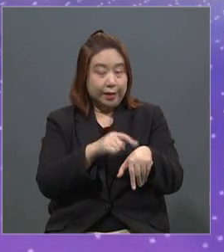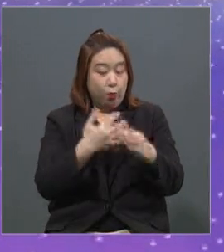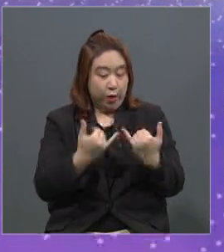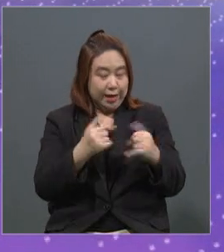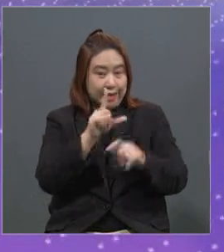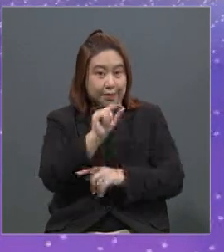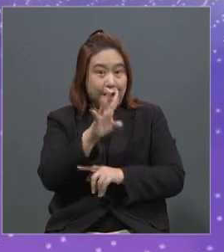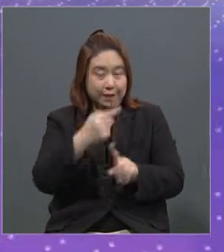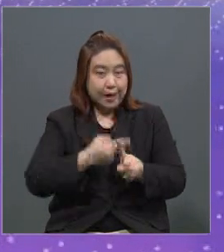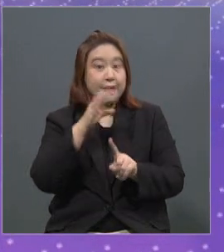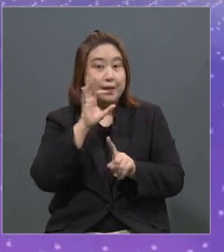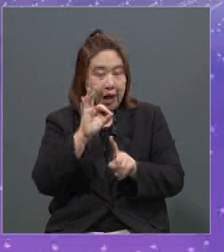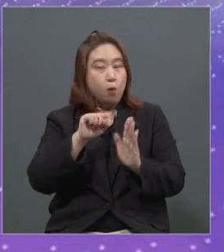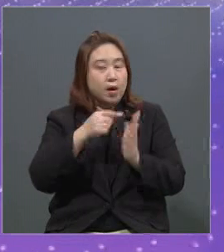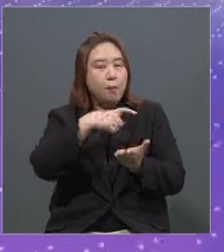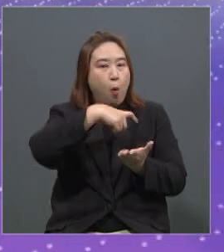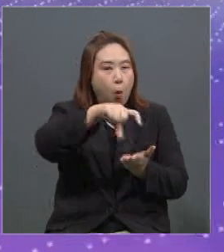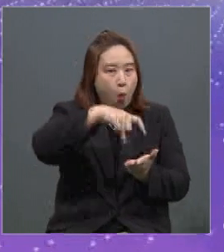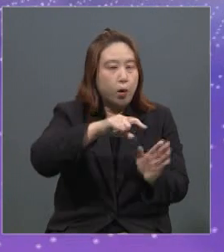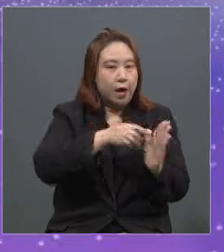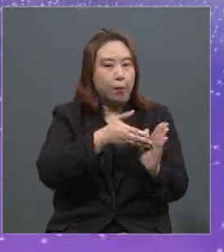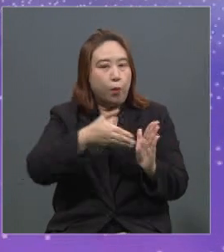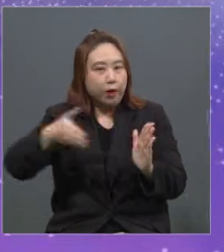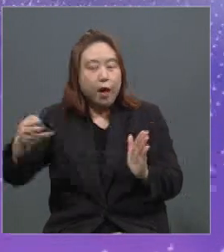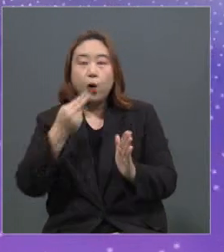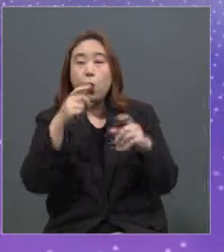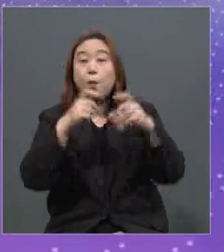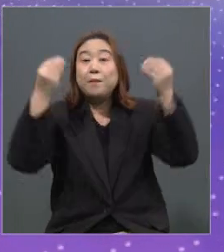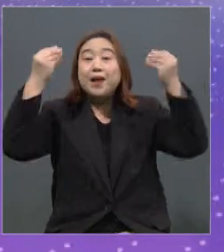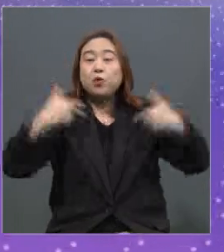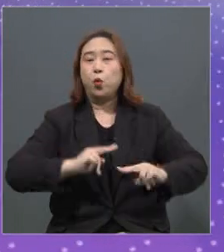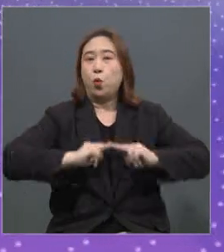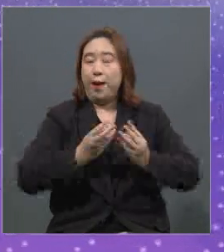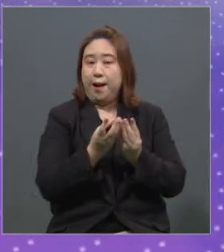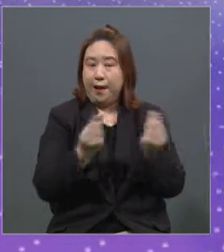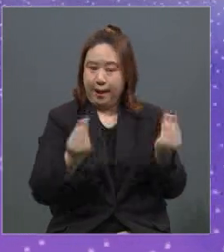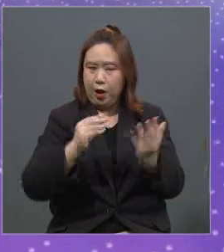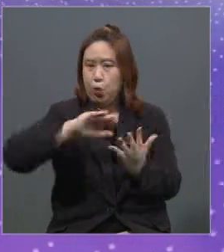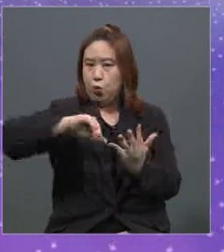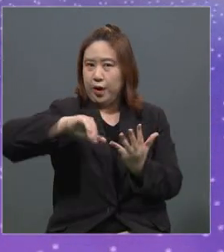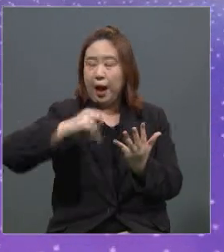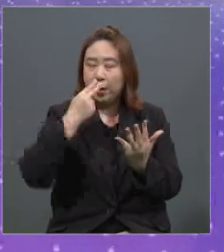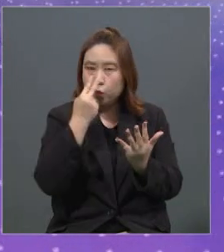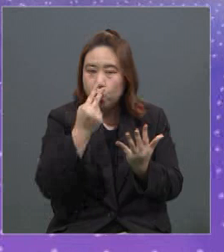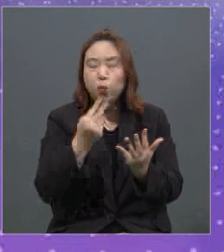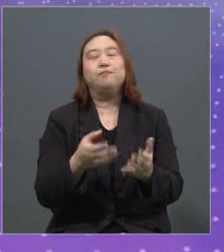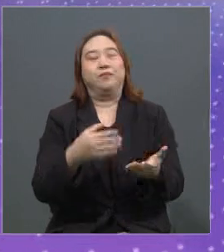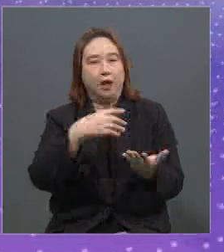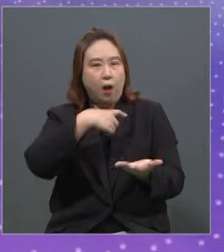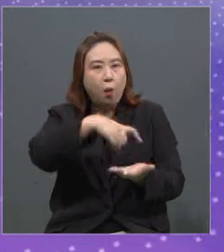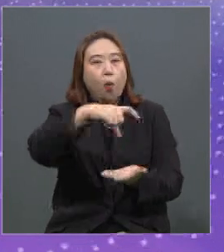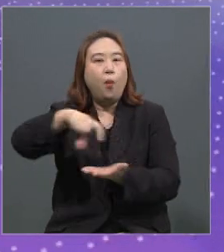กัยายยเป็ต้นไปก็คือจะดูกันในเลขท้ายบติปัจจำตัวประชาชนก็จะมีการโอนให้กบกลมเป่าบ่าง